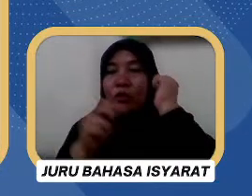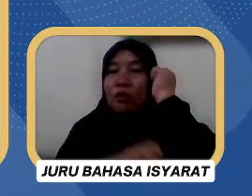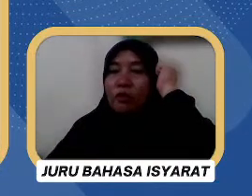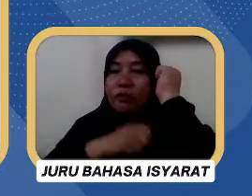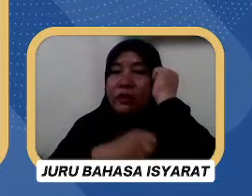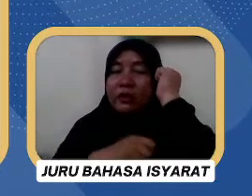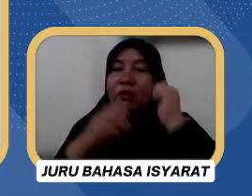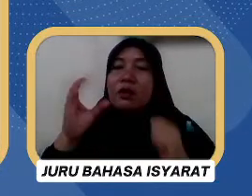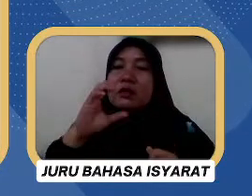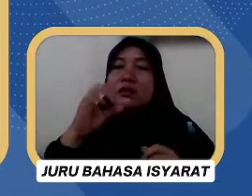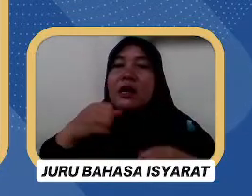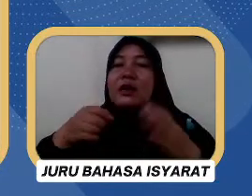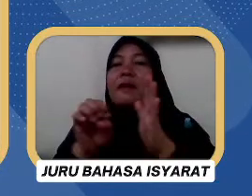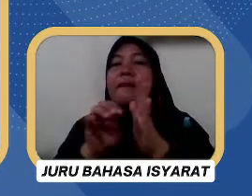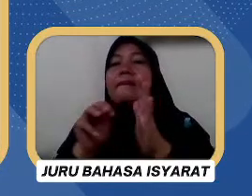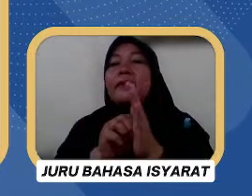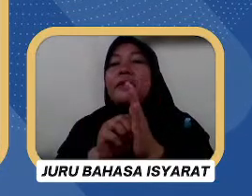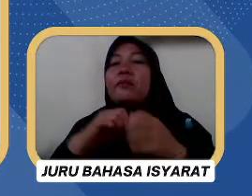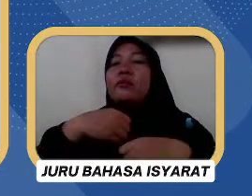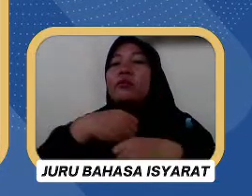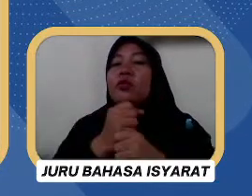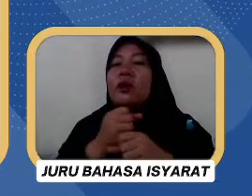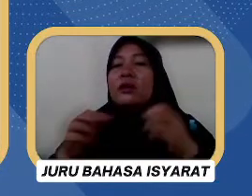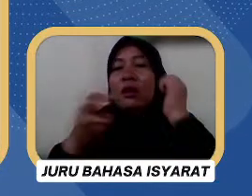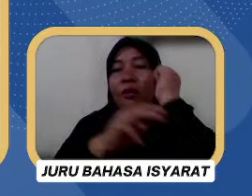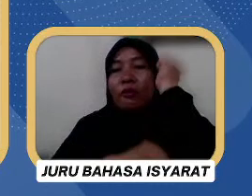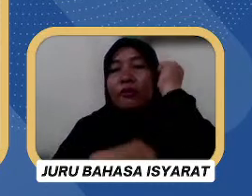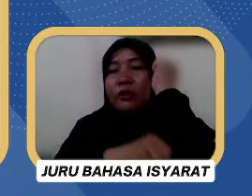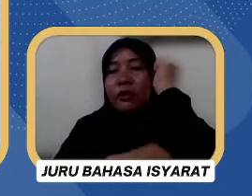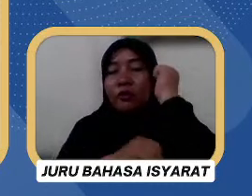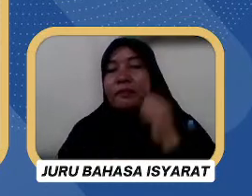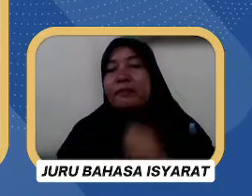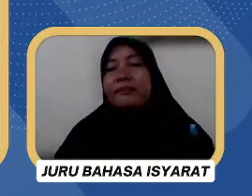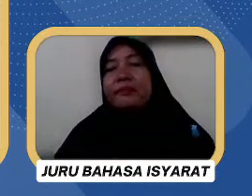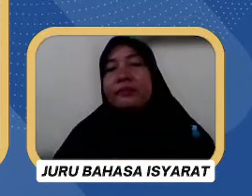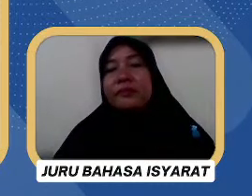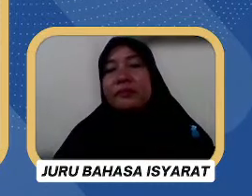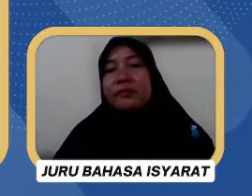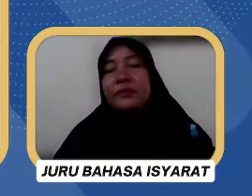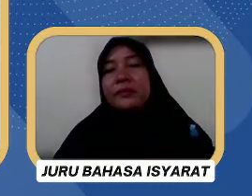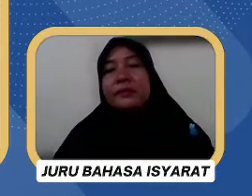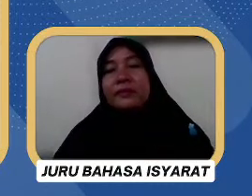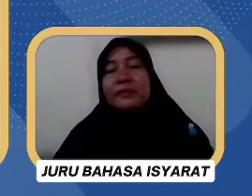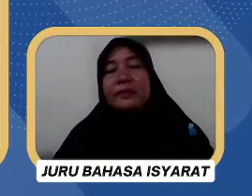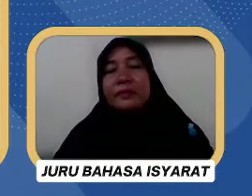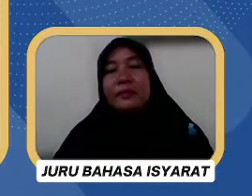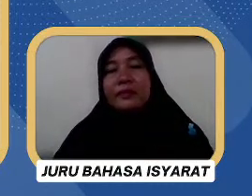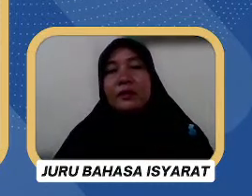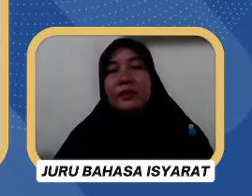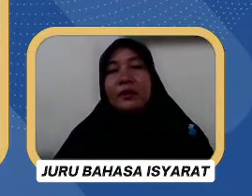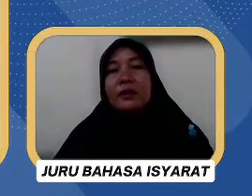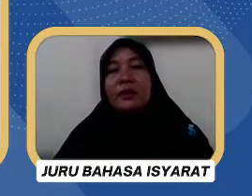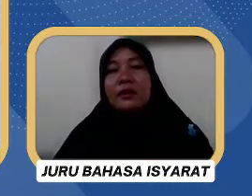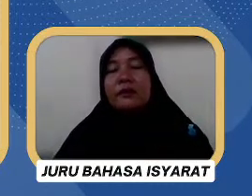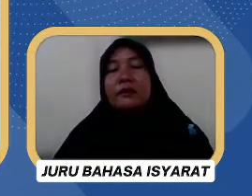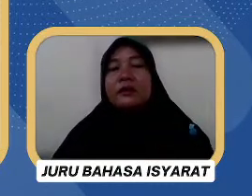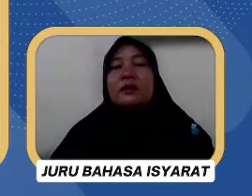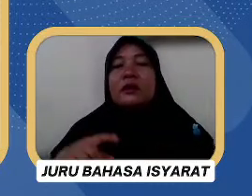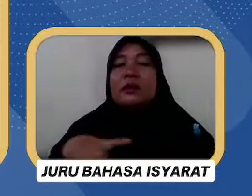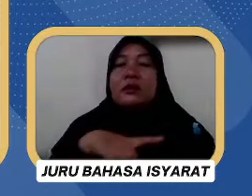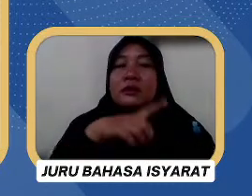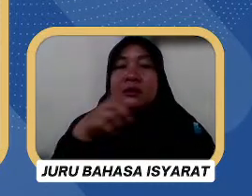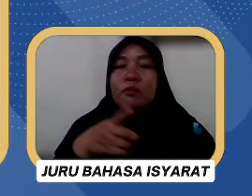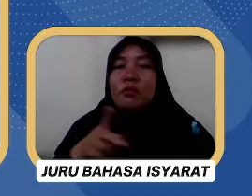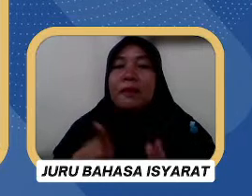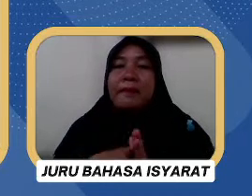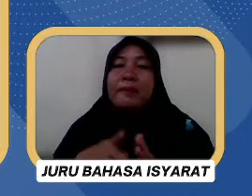ada di dunia di ruang digital saat ini. Pembelajaran bisa dilakukan melalui YouTube, melalui skema foto, melalui